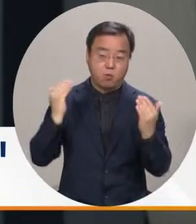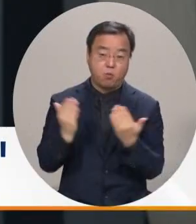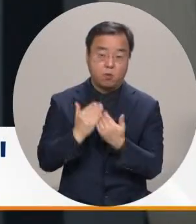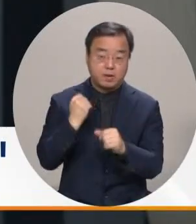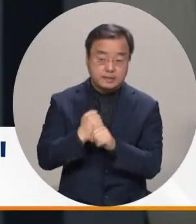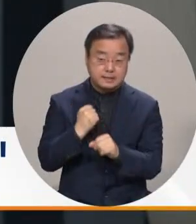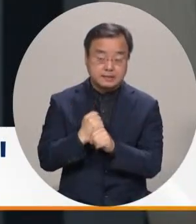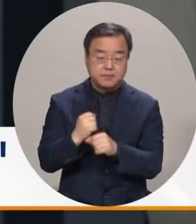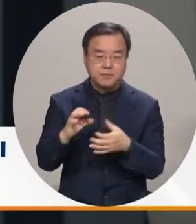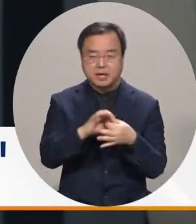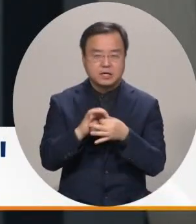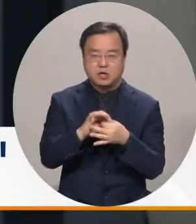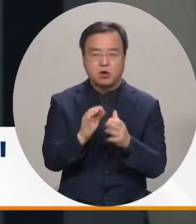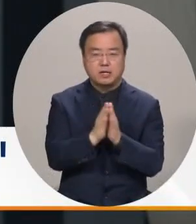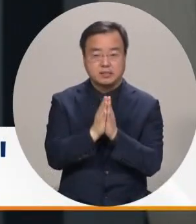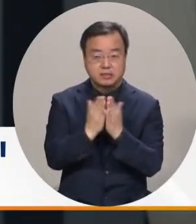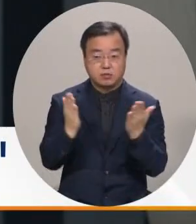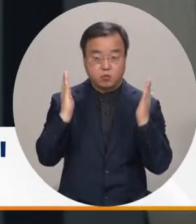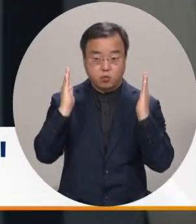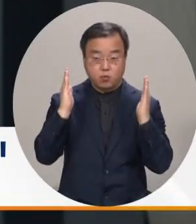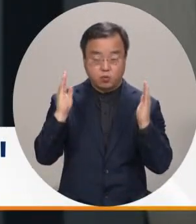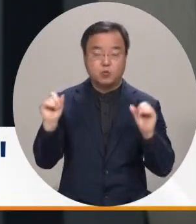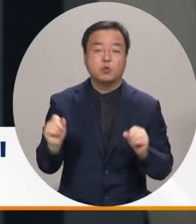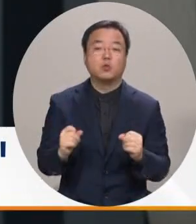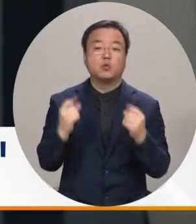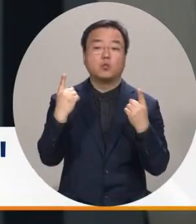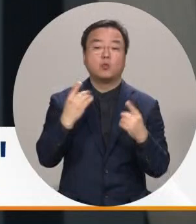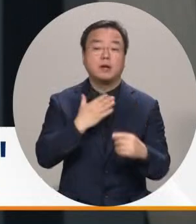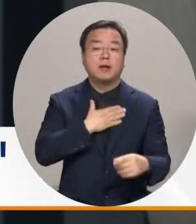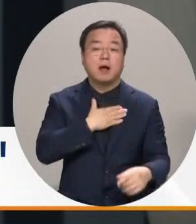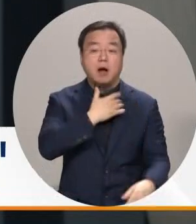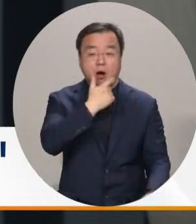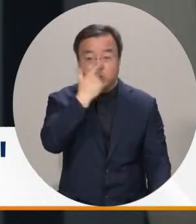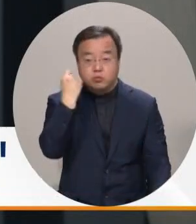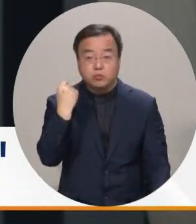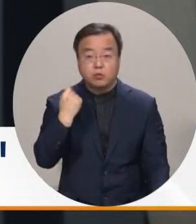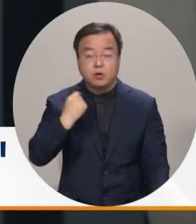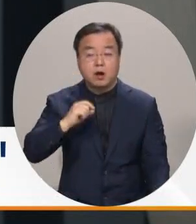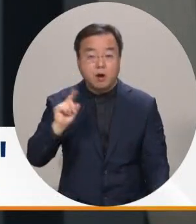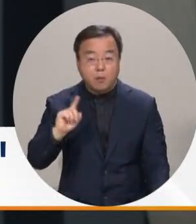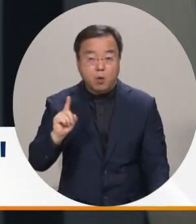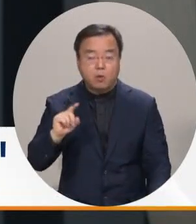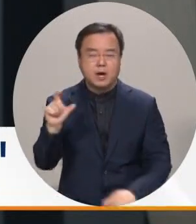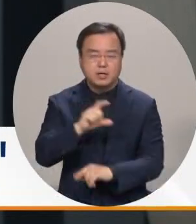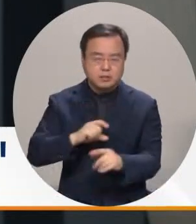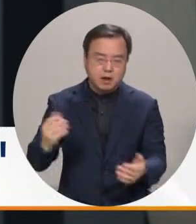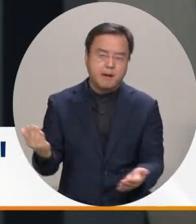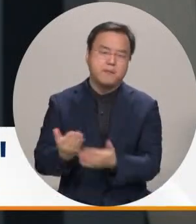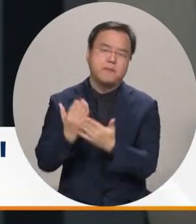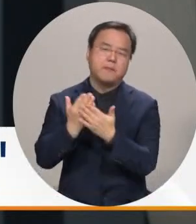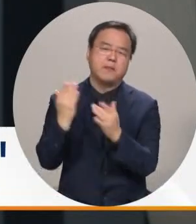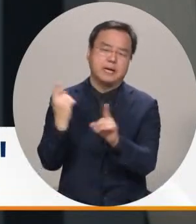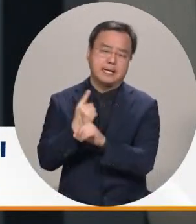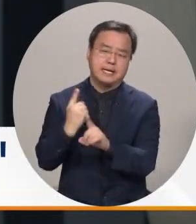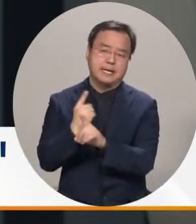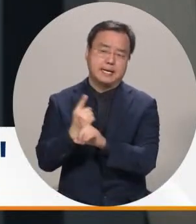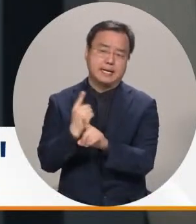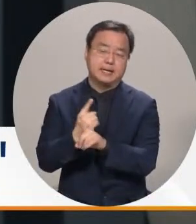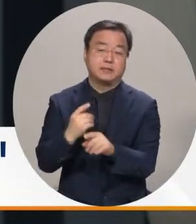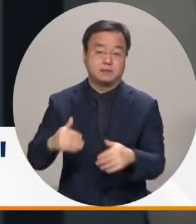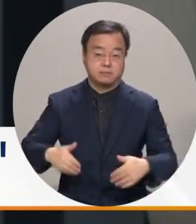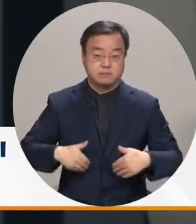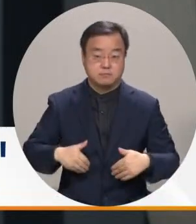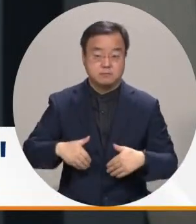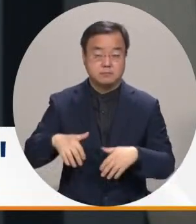교재를 잡으면서 동시에 나에게 부족한 영역들을 좀 발전적으로 해 나갈 필요가 있습니다 그러니까